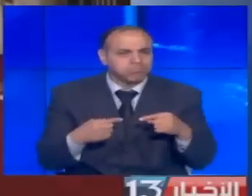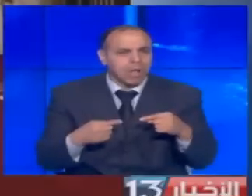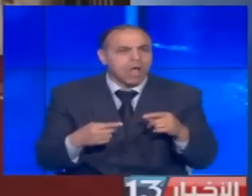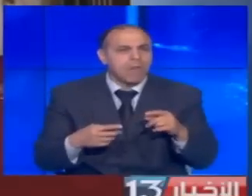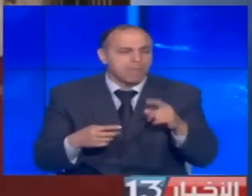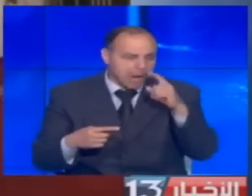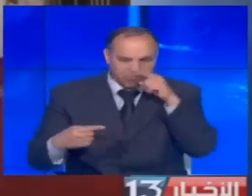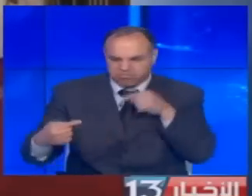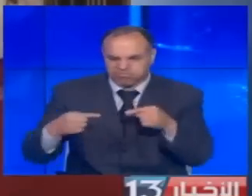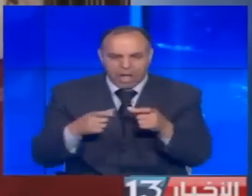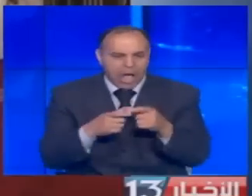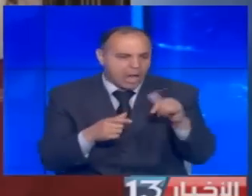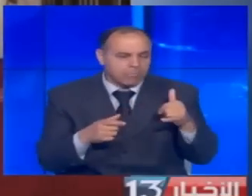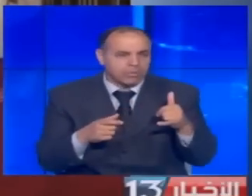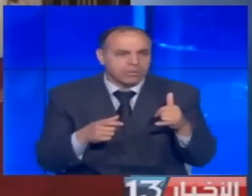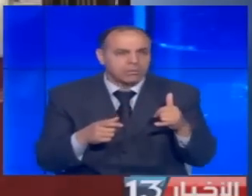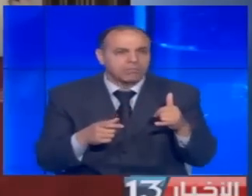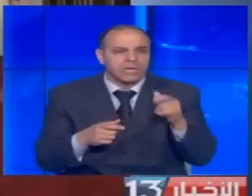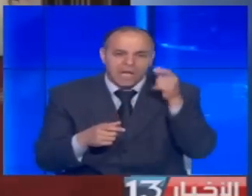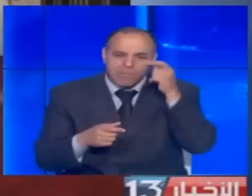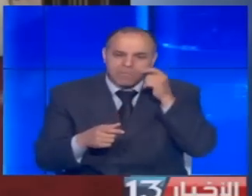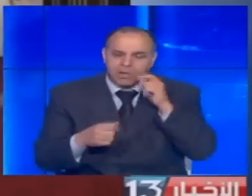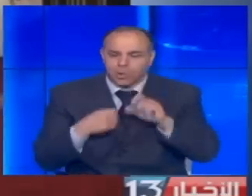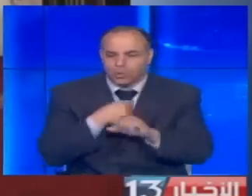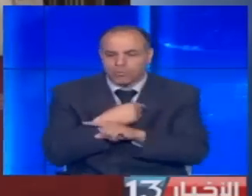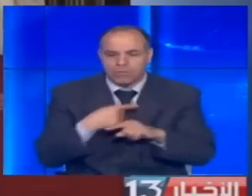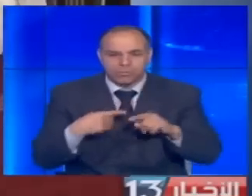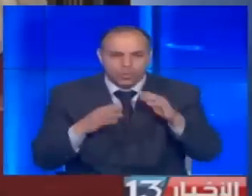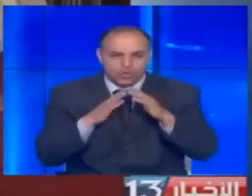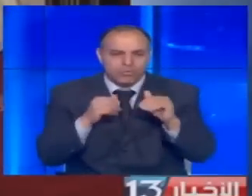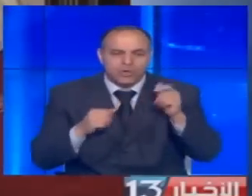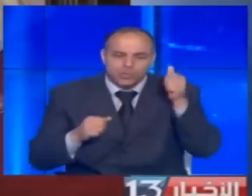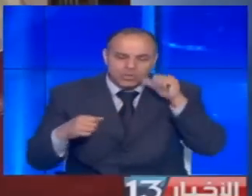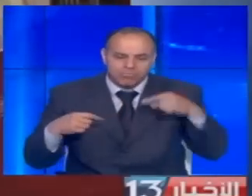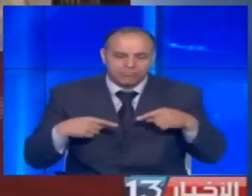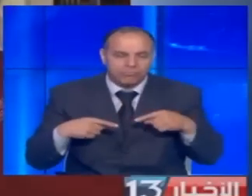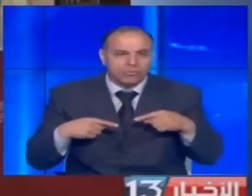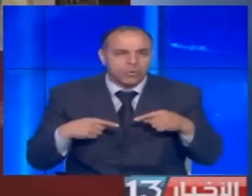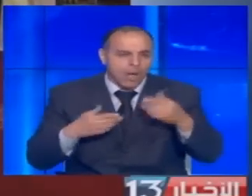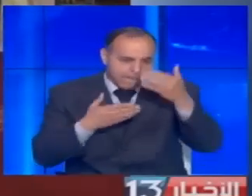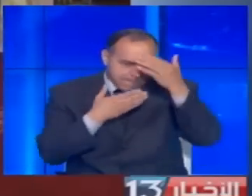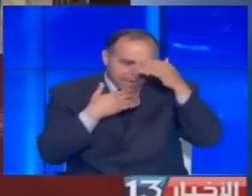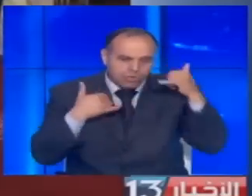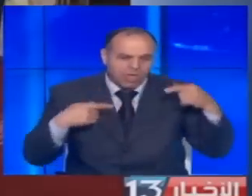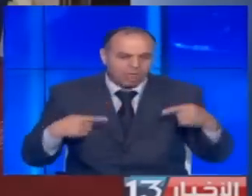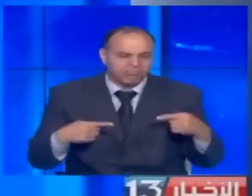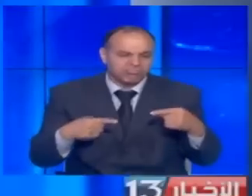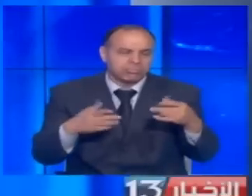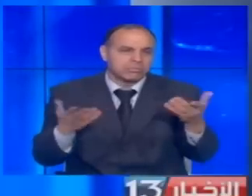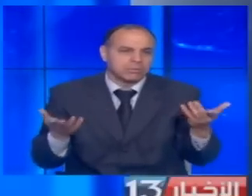البينيه خاصه بين الامارات والصومال ومصر والسودان والمغرب والجزائر